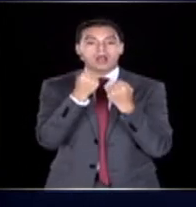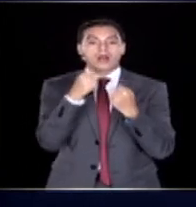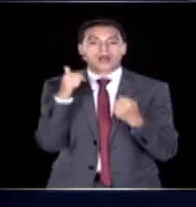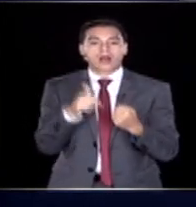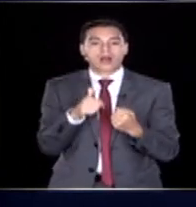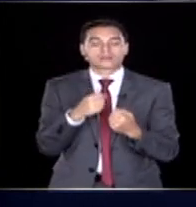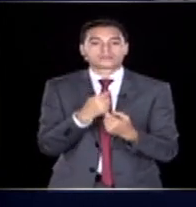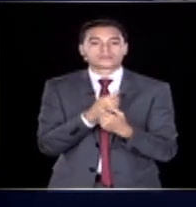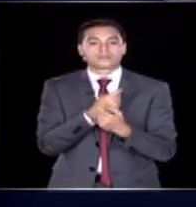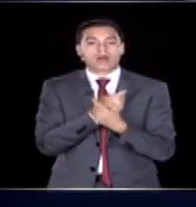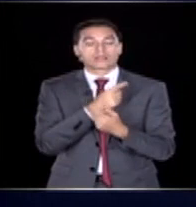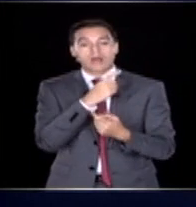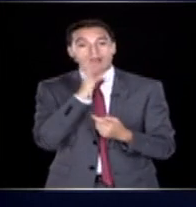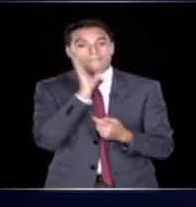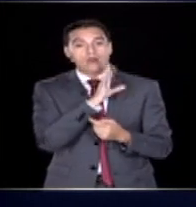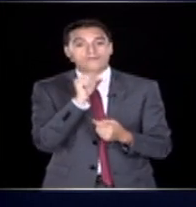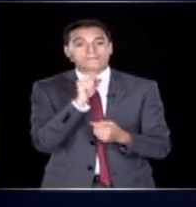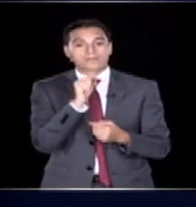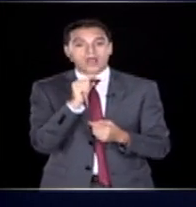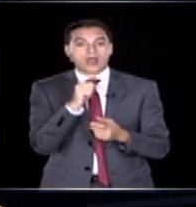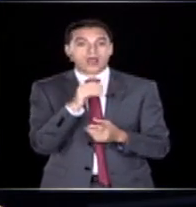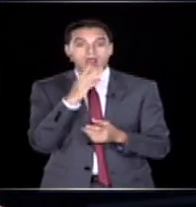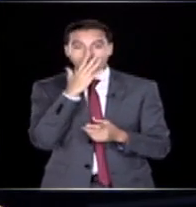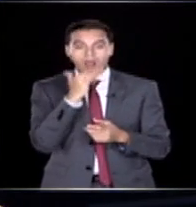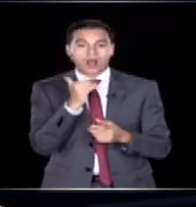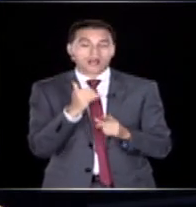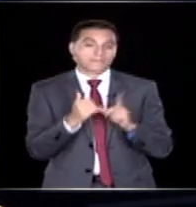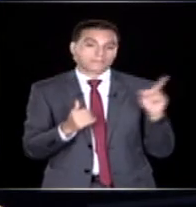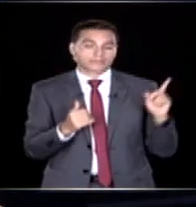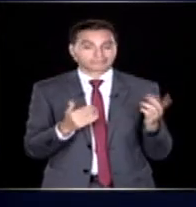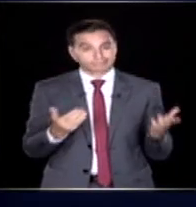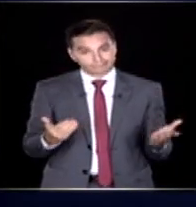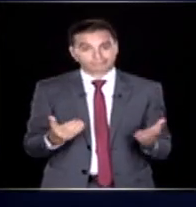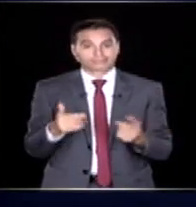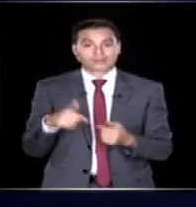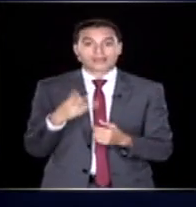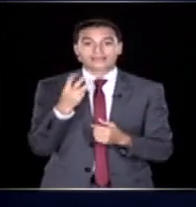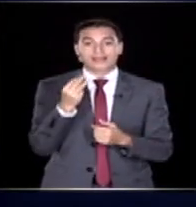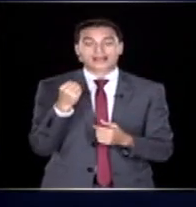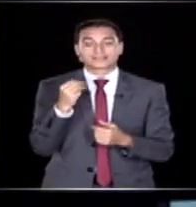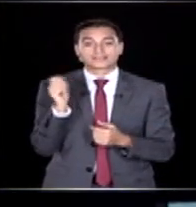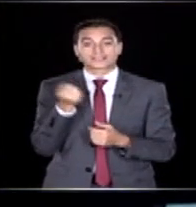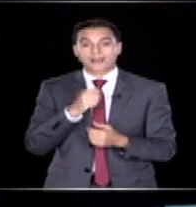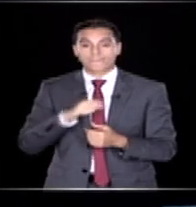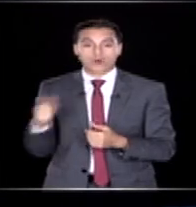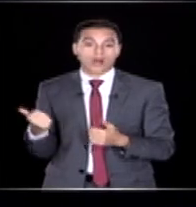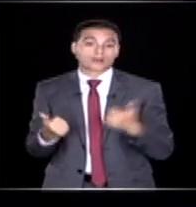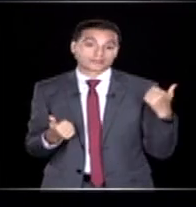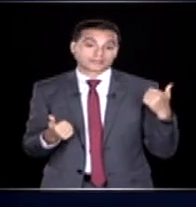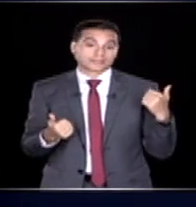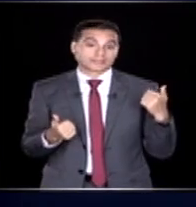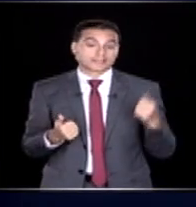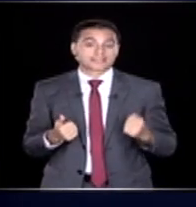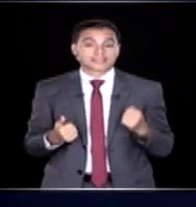الحضارة الغربية، لأنه عطل غزو فيينا. 30 ساموراي إكسبرس، مفيش